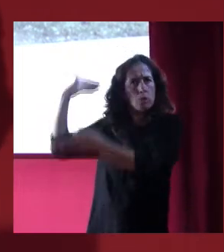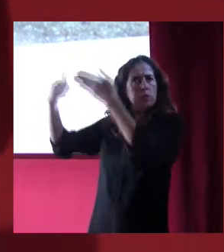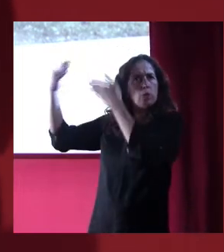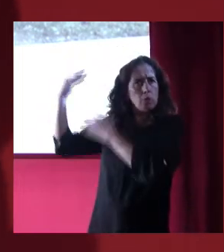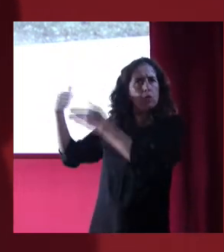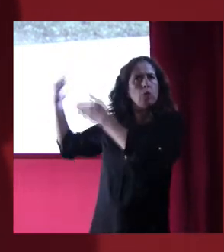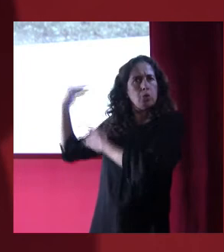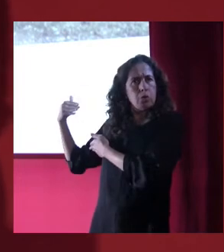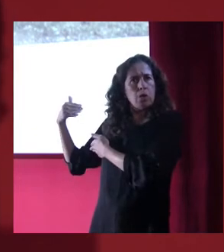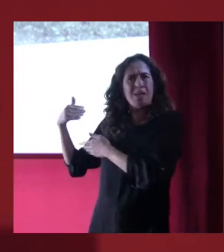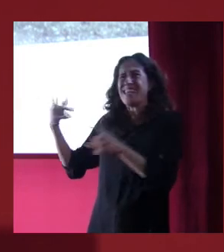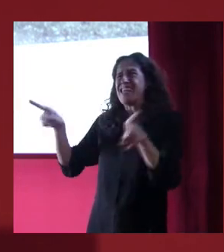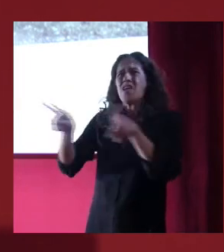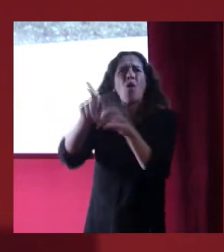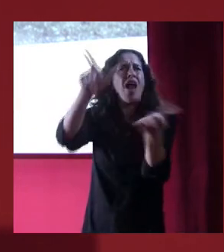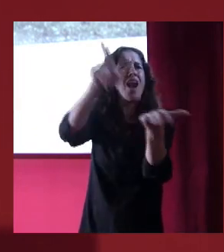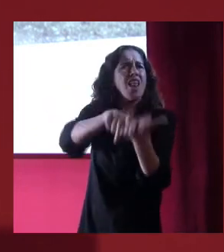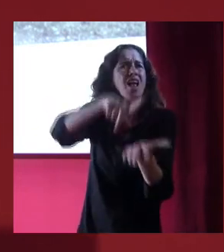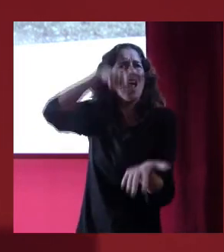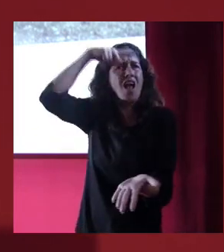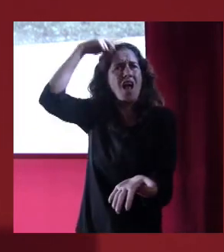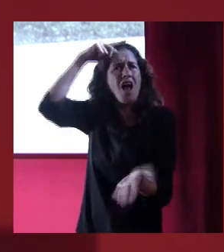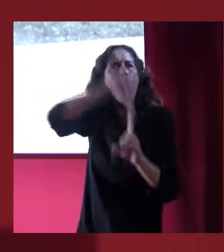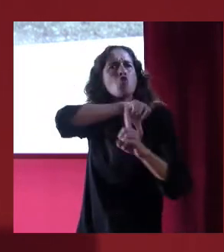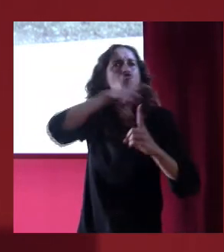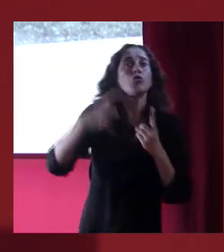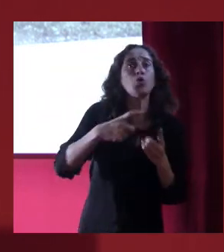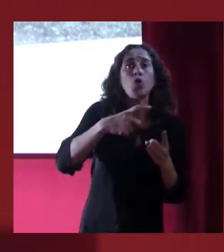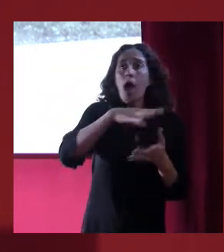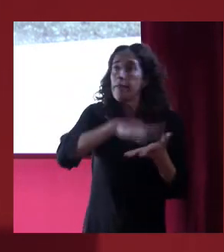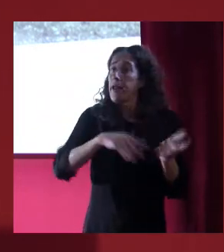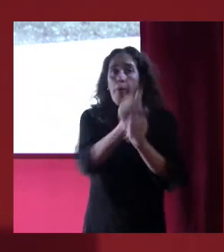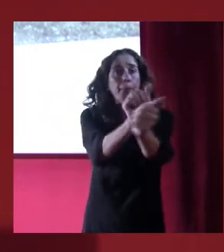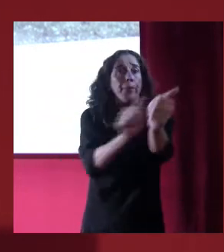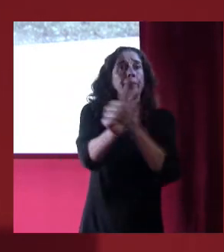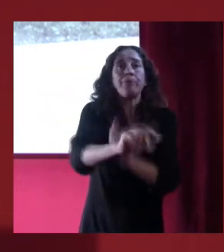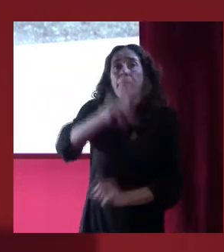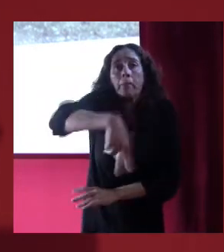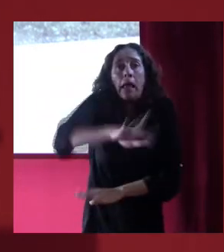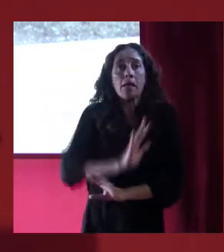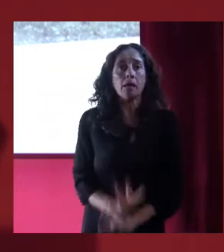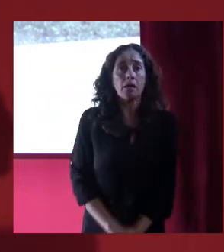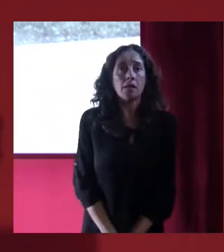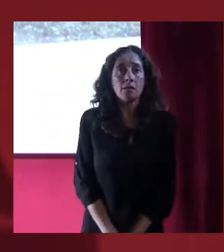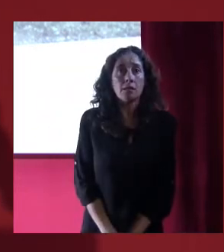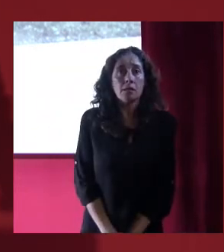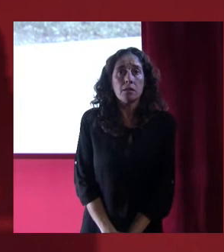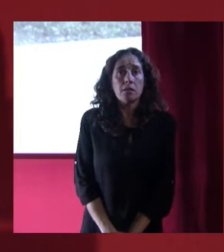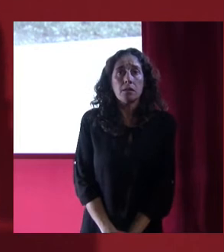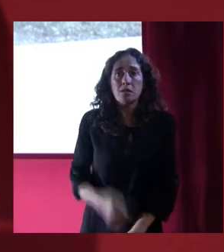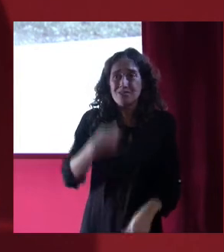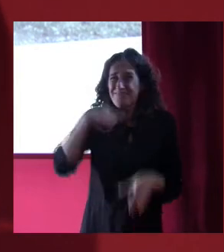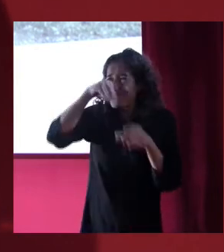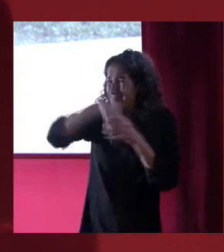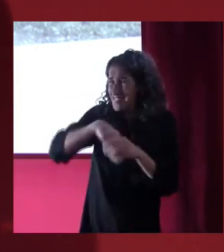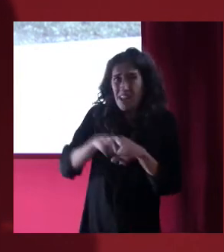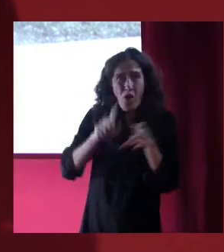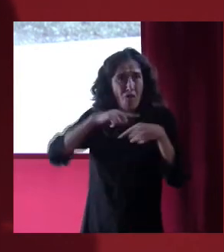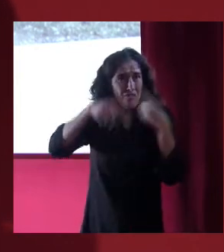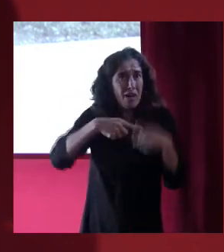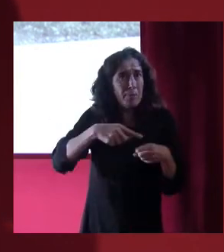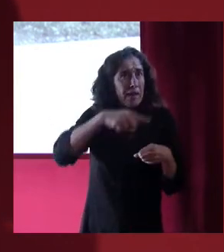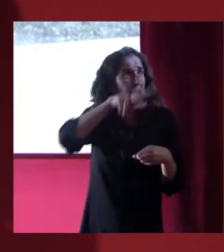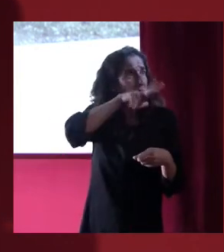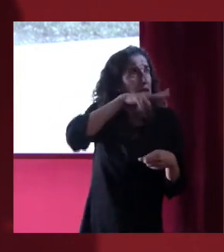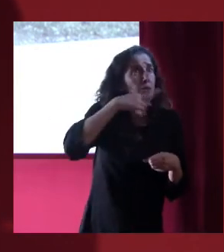El mateix passa amb la llengua i la cultura catalanes. Mai són prioritàries, mai. Jo que formo part d'una família castellanoparlant